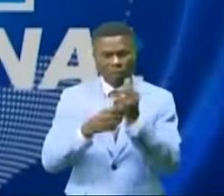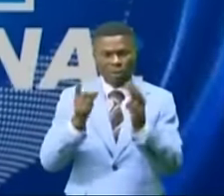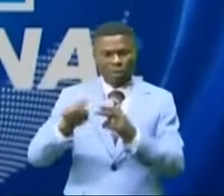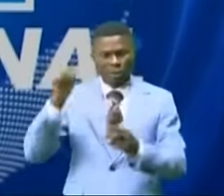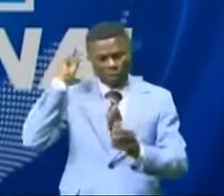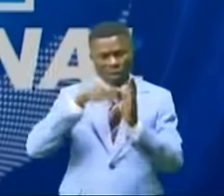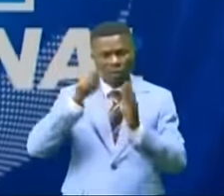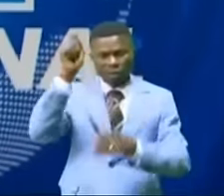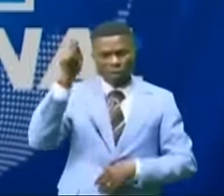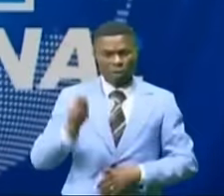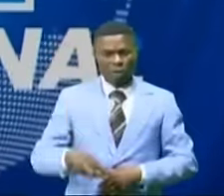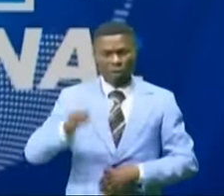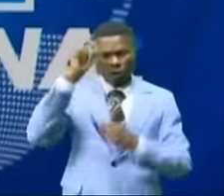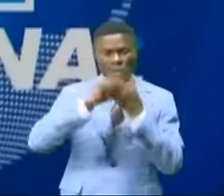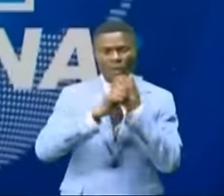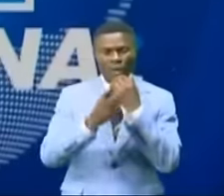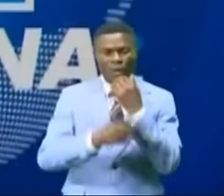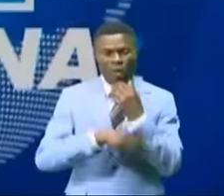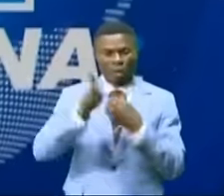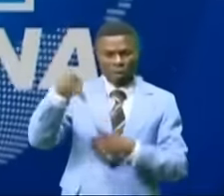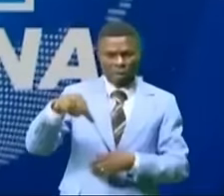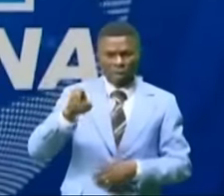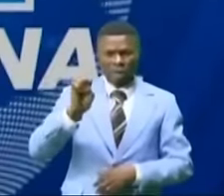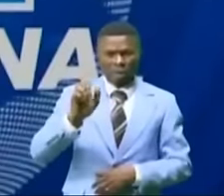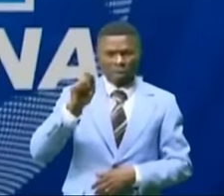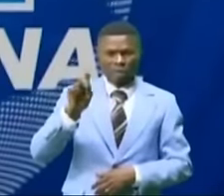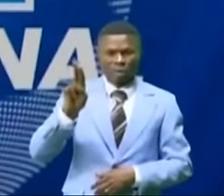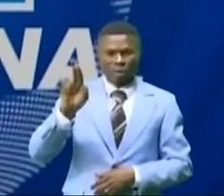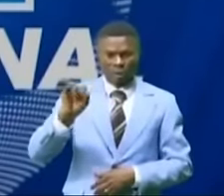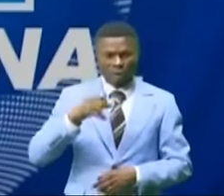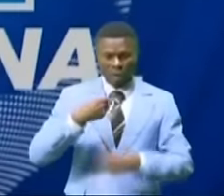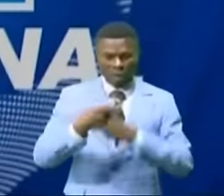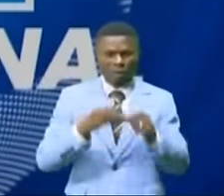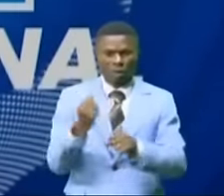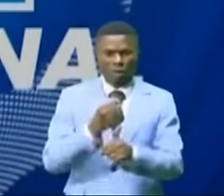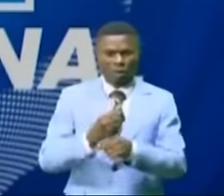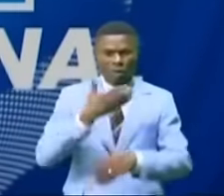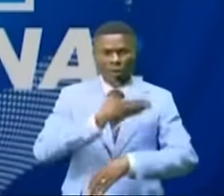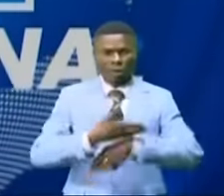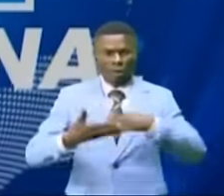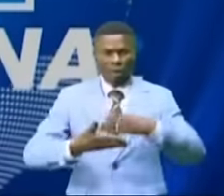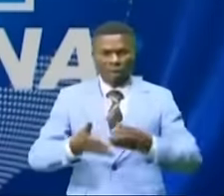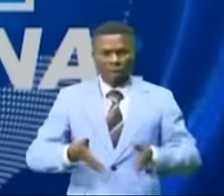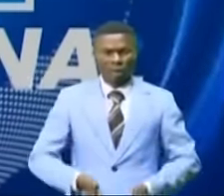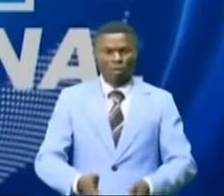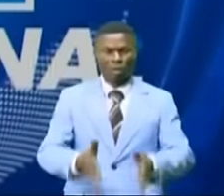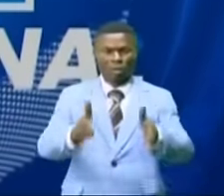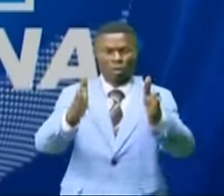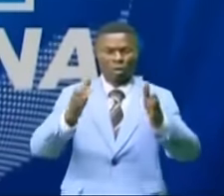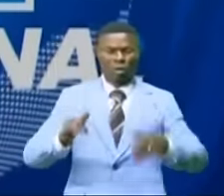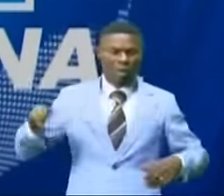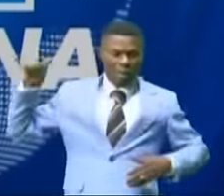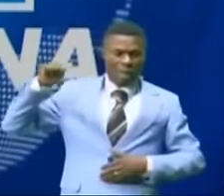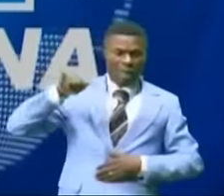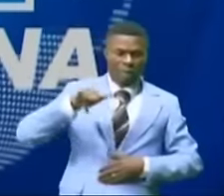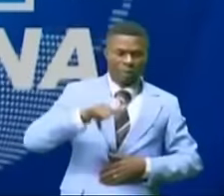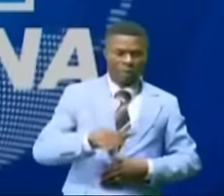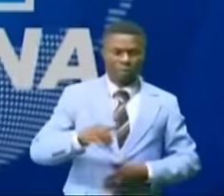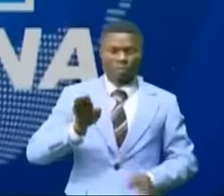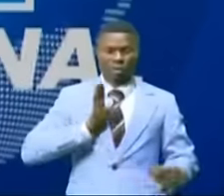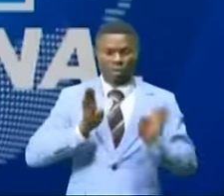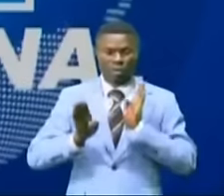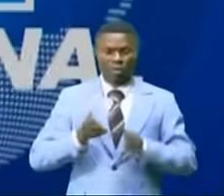gouverneur militaire du Nord Kivu, Peter Chirumwami, a lancé les travaux de la construction d'une aérogare à l'aéroport